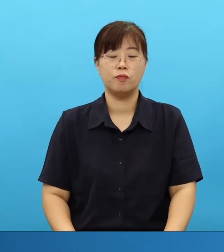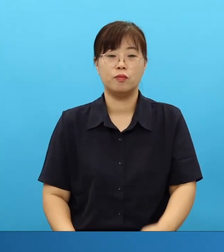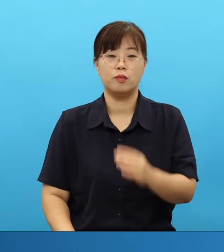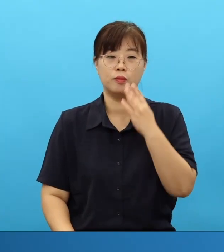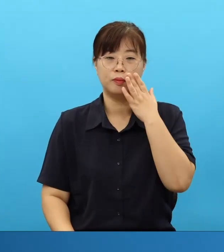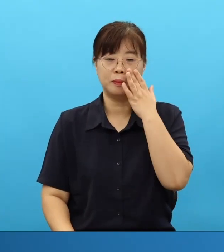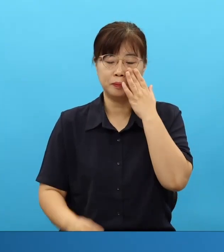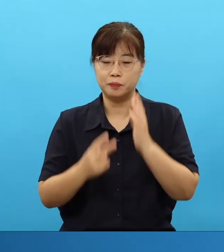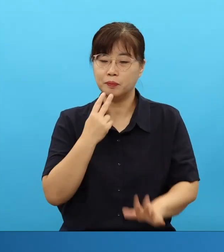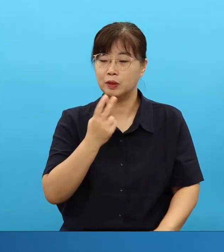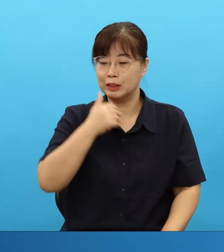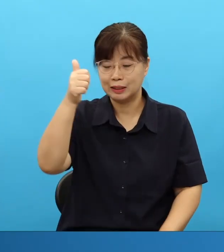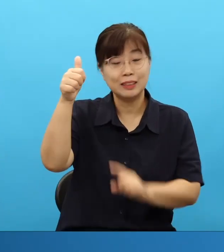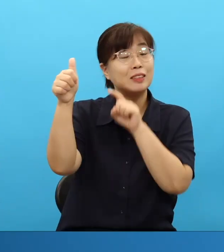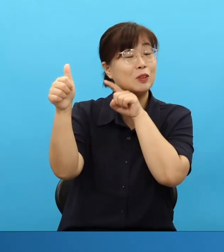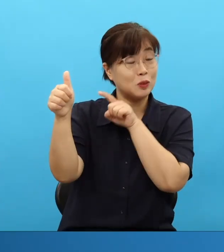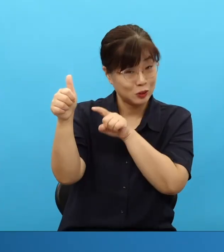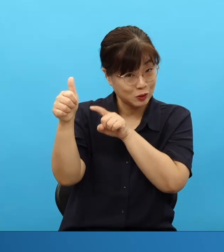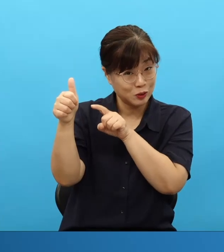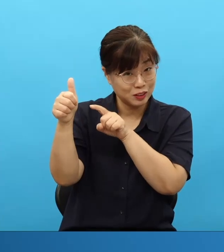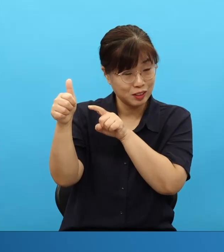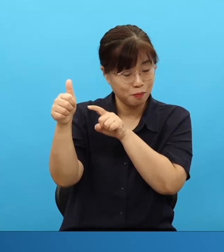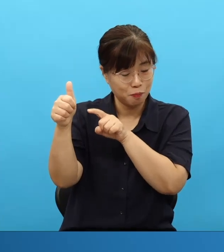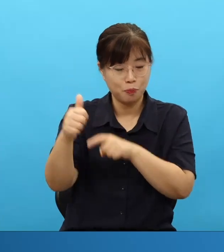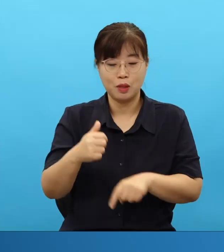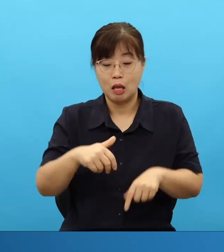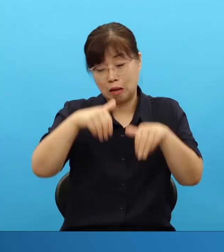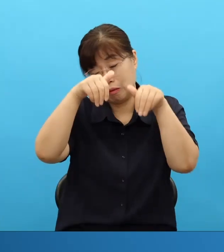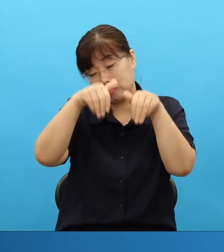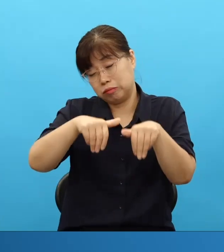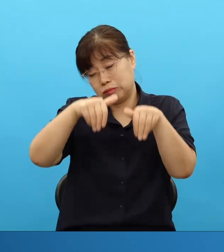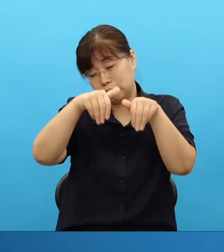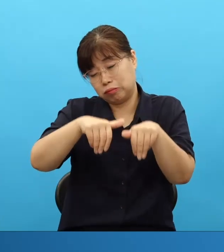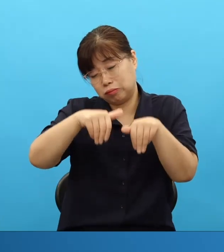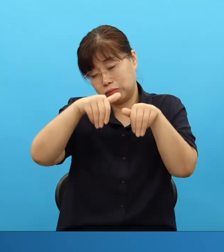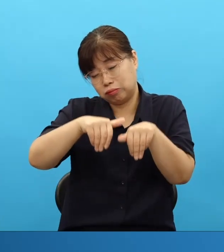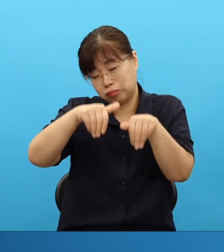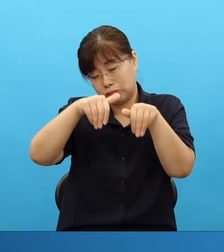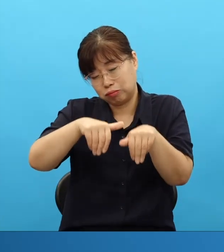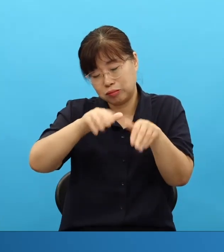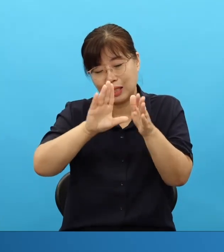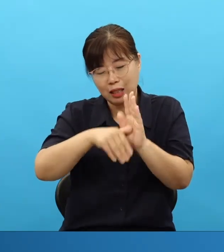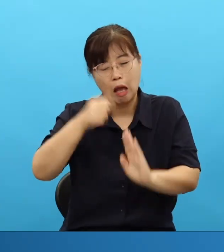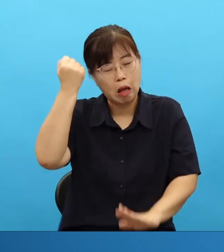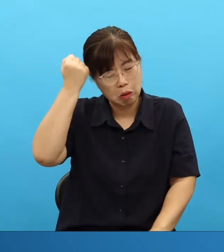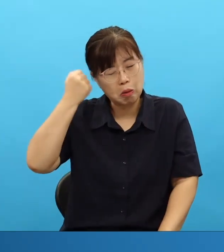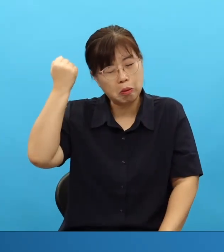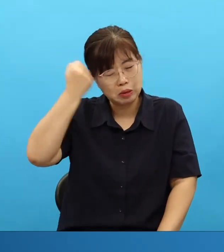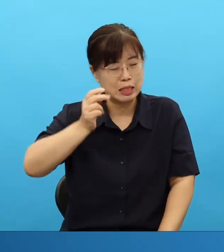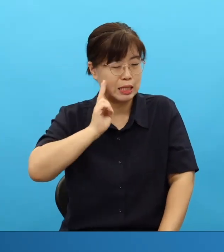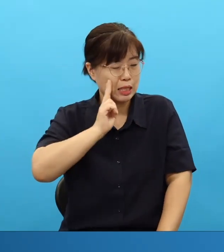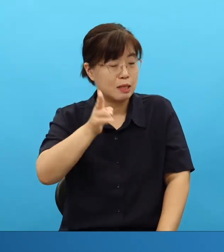아 총리가 되는데 굉장히 고생을 많이했을 거고 생각하는데 그렇지